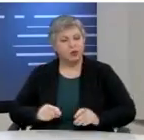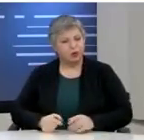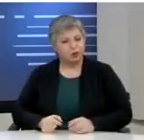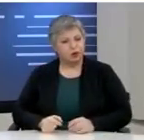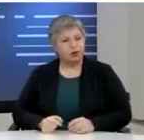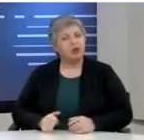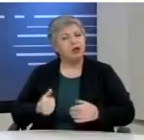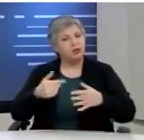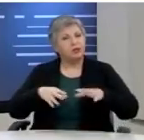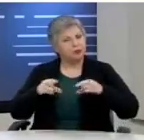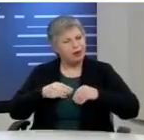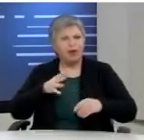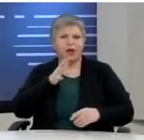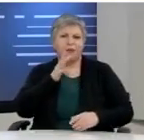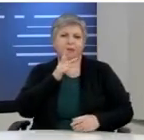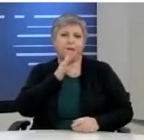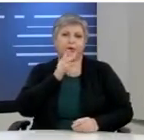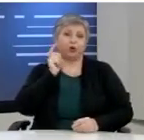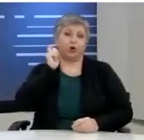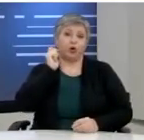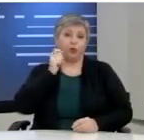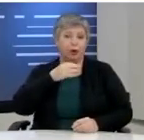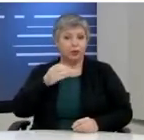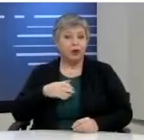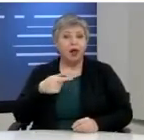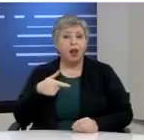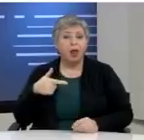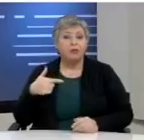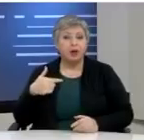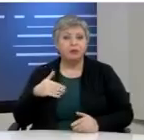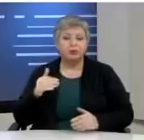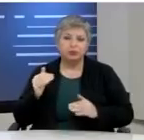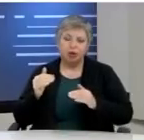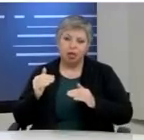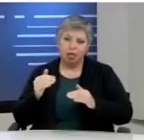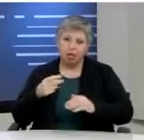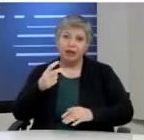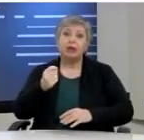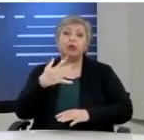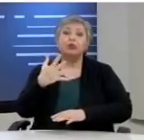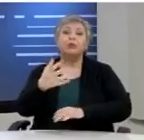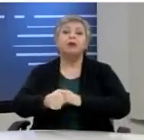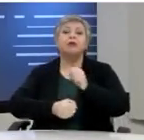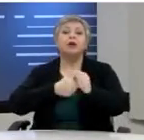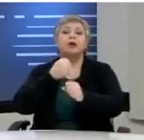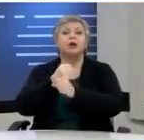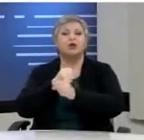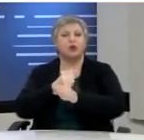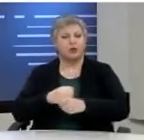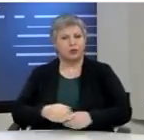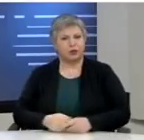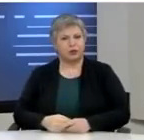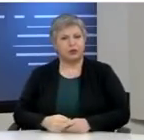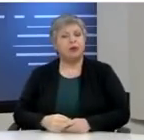έστω και ως προσωρινό όνομα, που κράτησε όμως 25 χρόνια αυτή η προσωρινότητα, με τη λεγόμενη